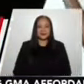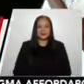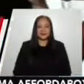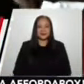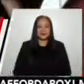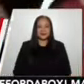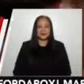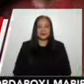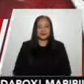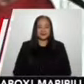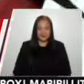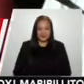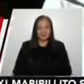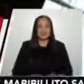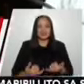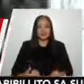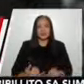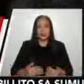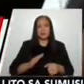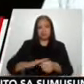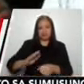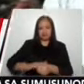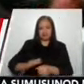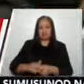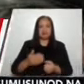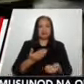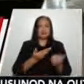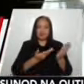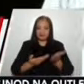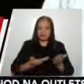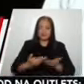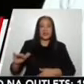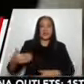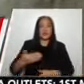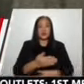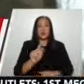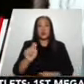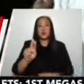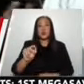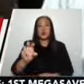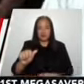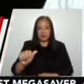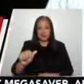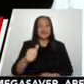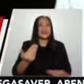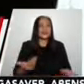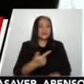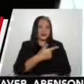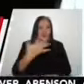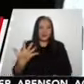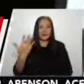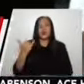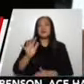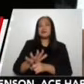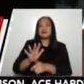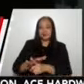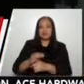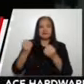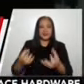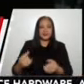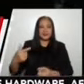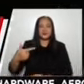Susan, sapat pa rin ang supply ng tuna dito sa General Santos City na kilala bilang Tuna Capital of the Philippines. Ito'y sa kabila ng hamon na